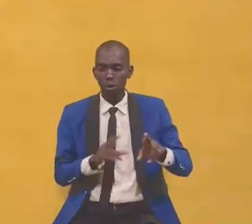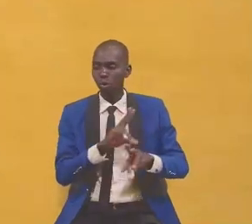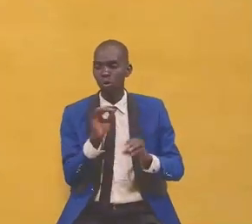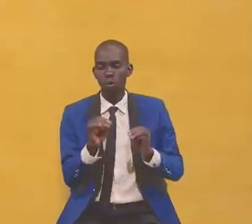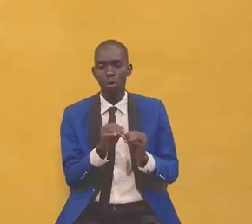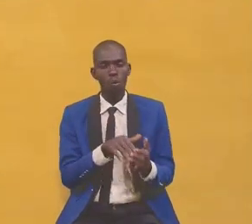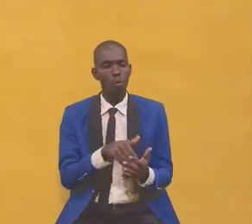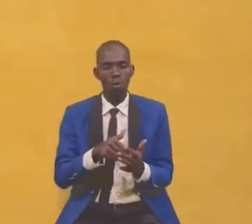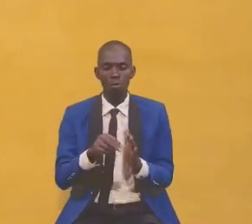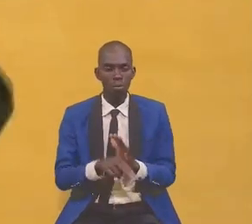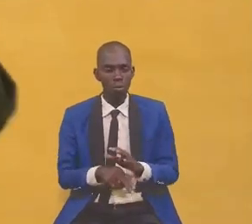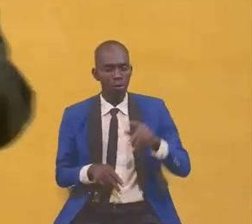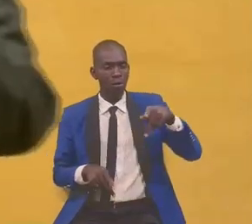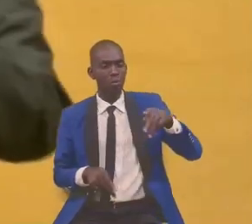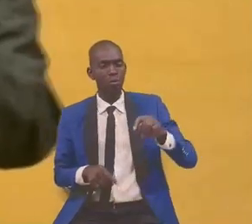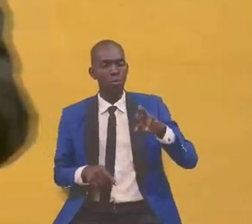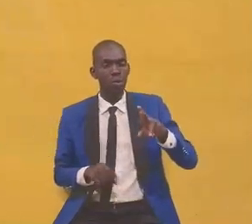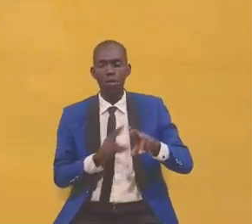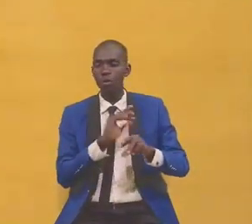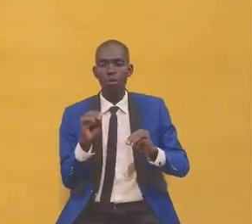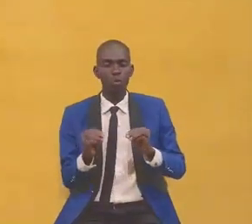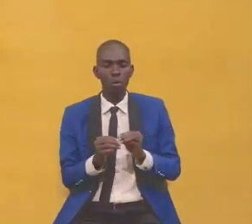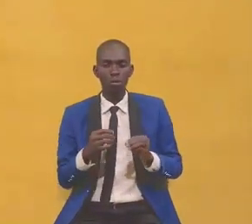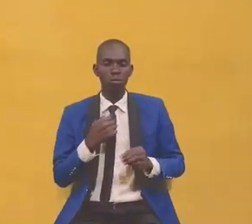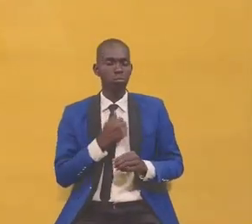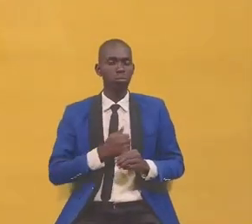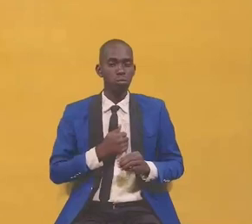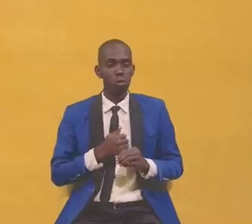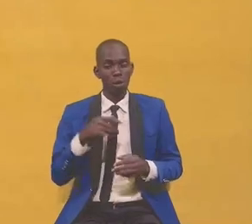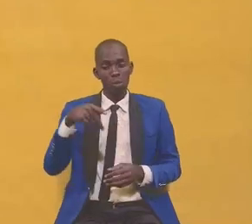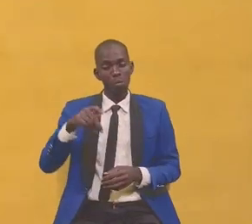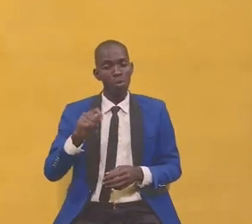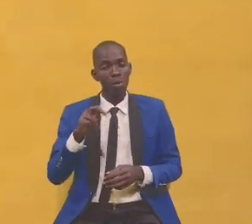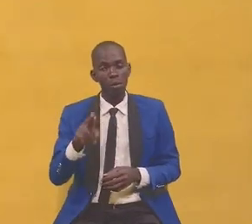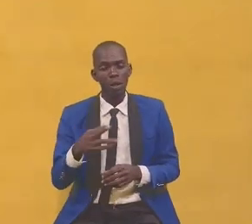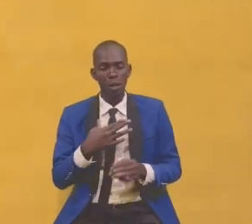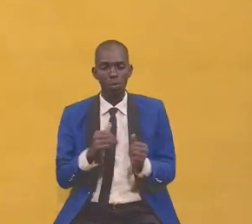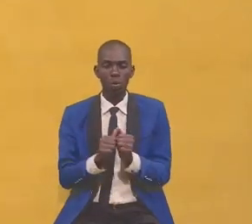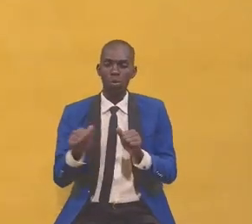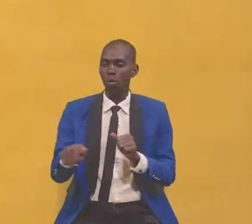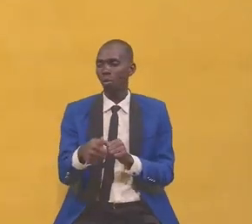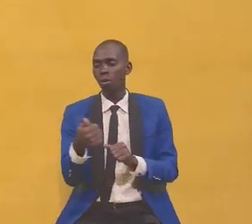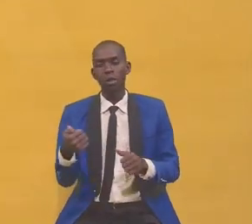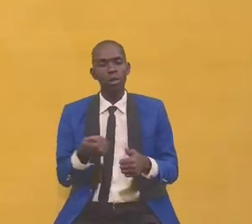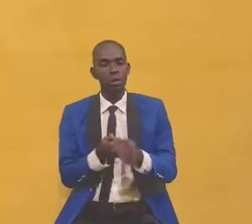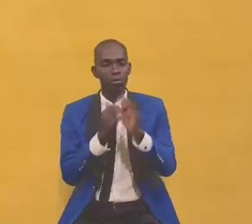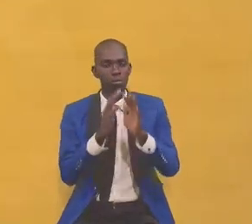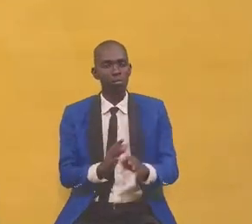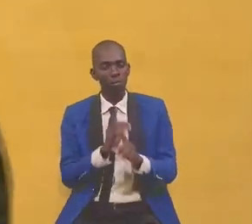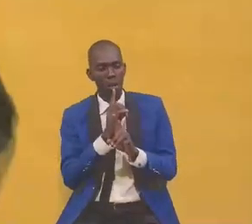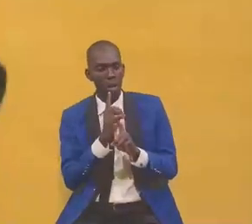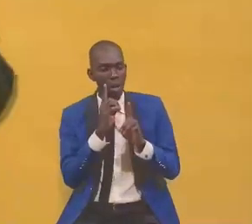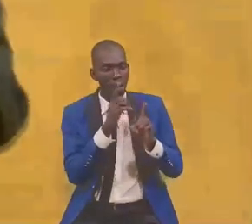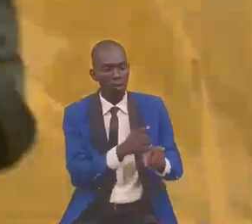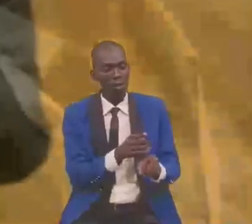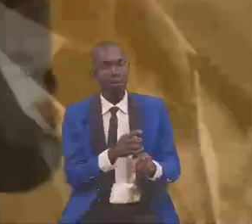plus de regret. Pierre et les apôtres répondirent, il faut obéir à